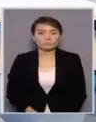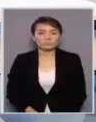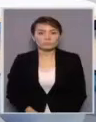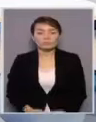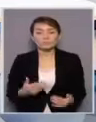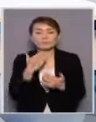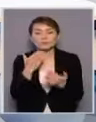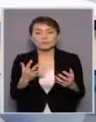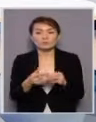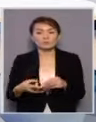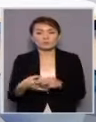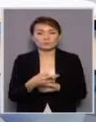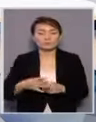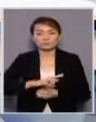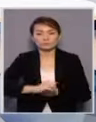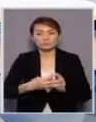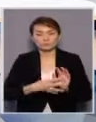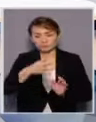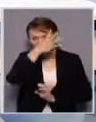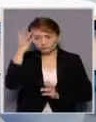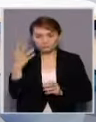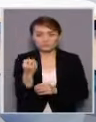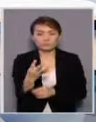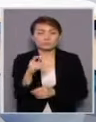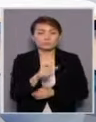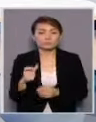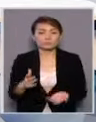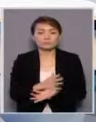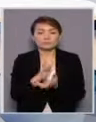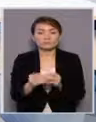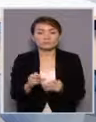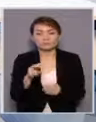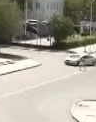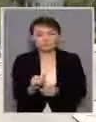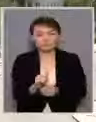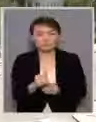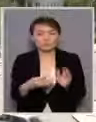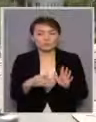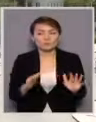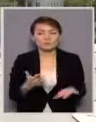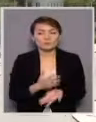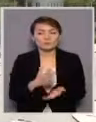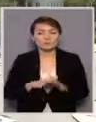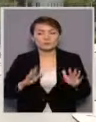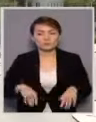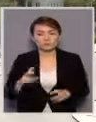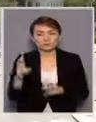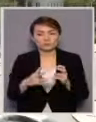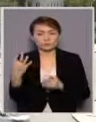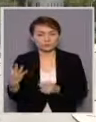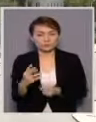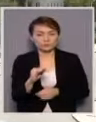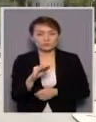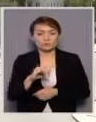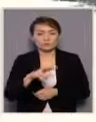за последние сутки в регионе covid-19 заразились 14 человек в Атырау подвержено девять случаев На месторождении тингис 4